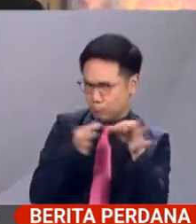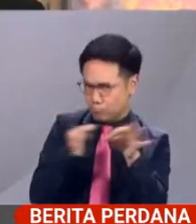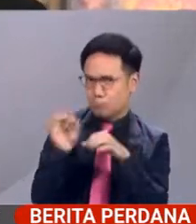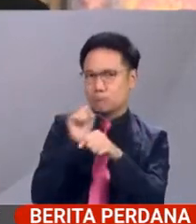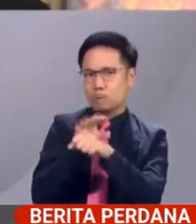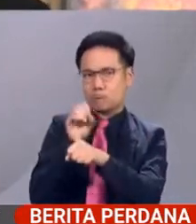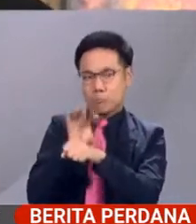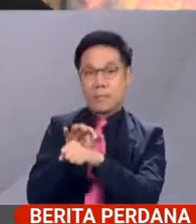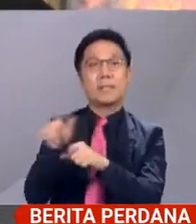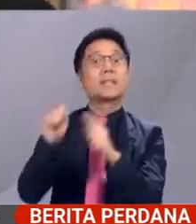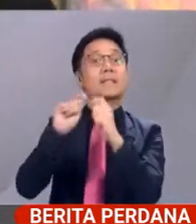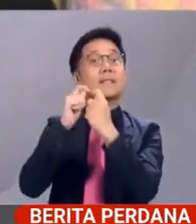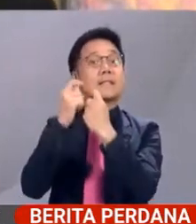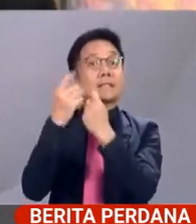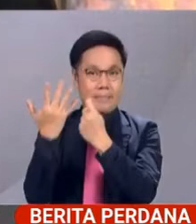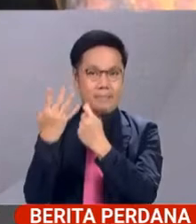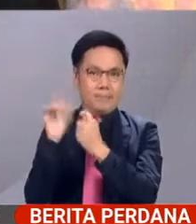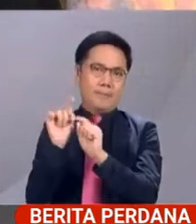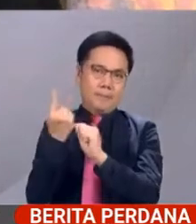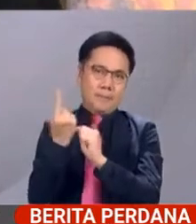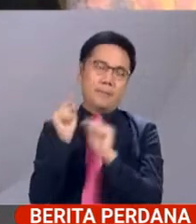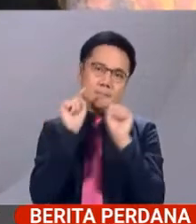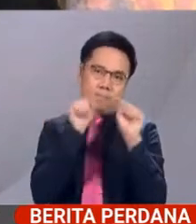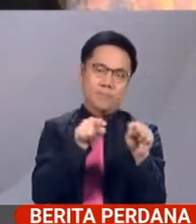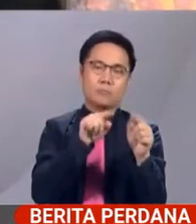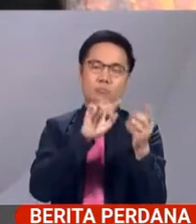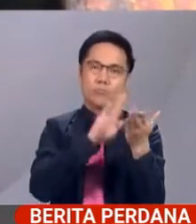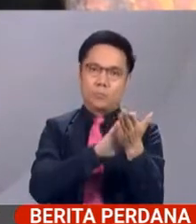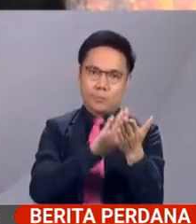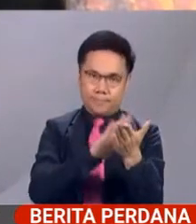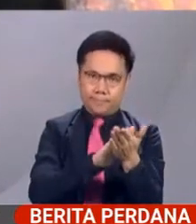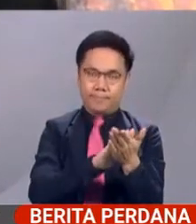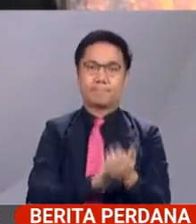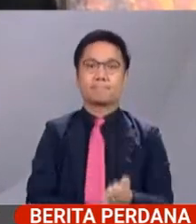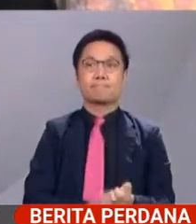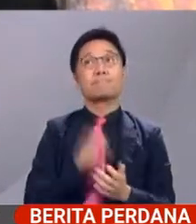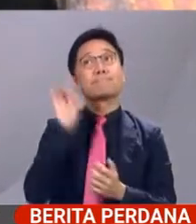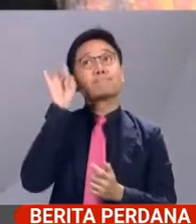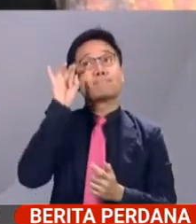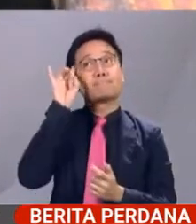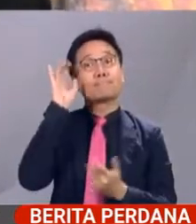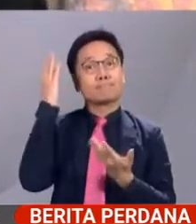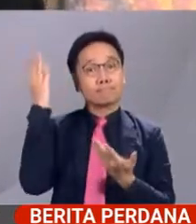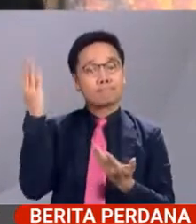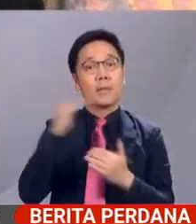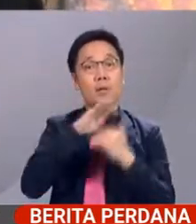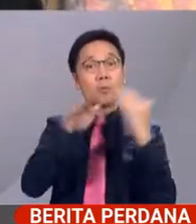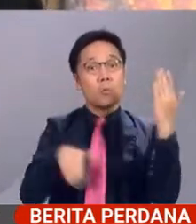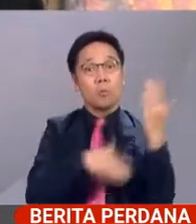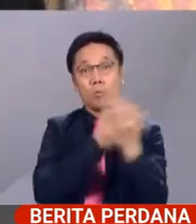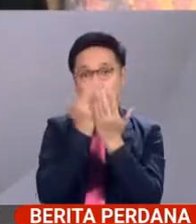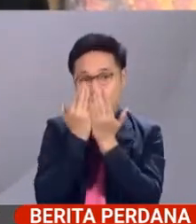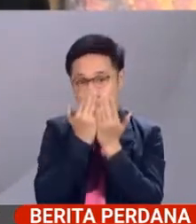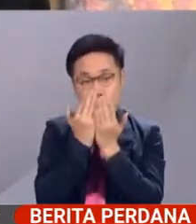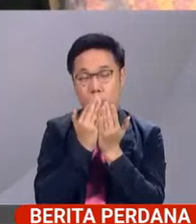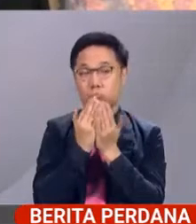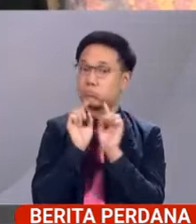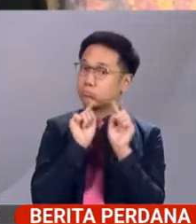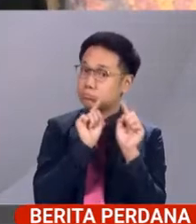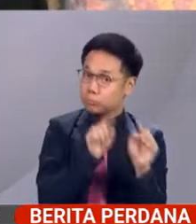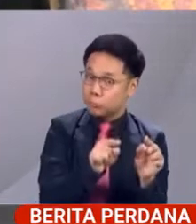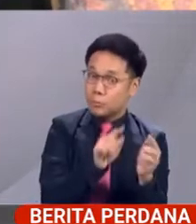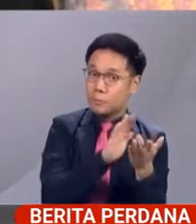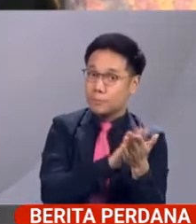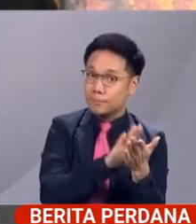peperiksaan iaitu tingkatan 5 sahaja yang hadir. InsyaAllah nanti apabila semua murid kembali ke sekolah, perancangan